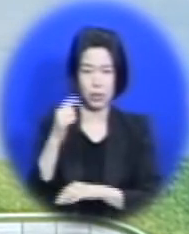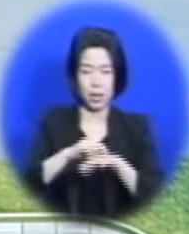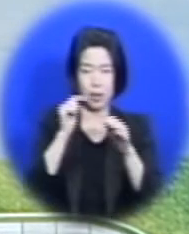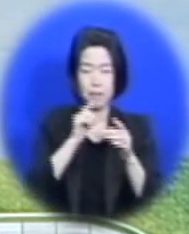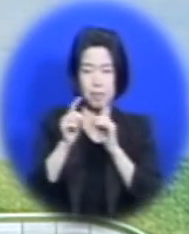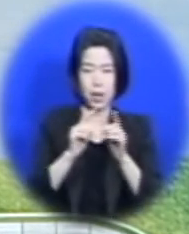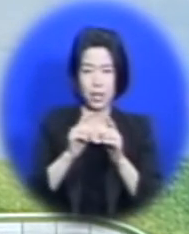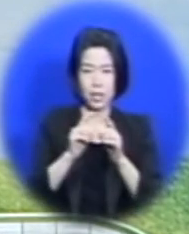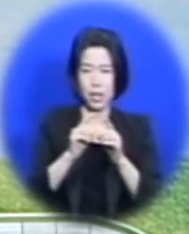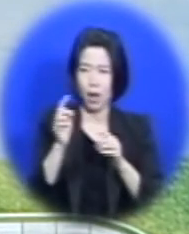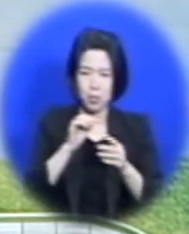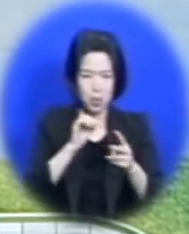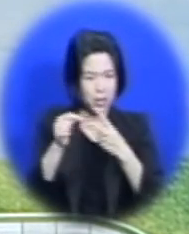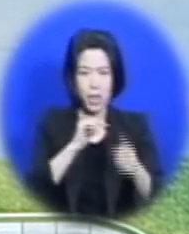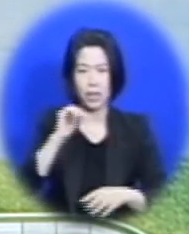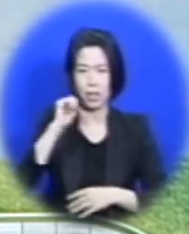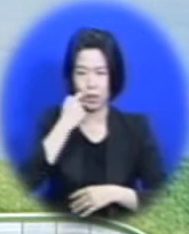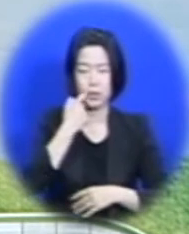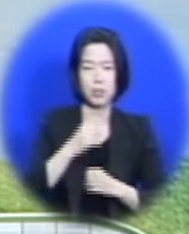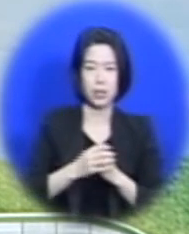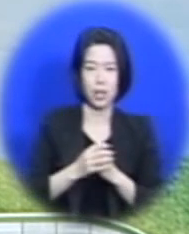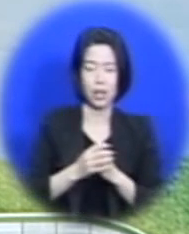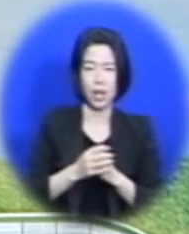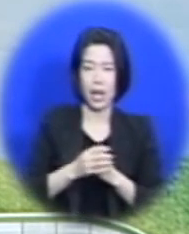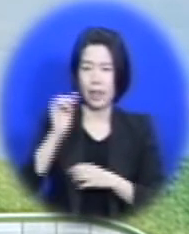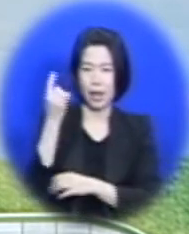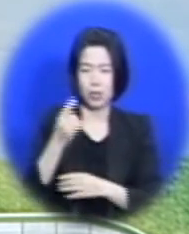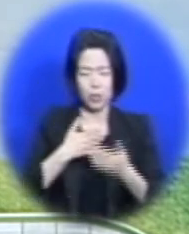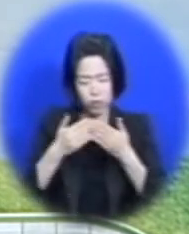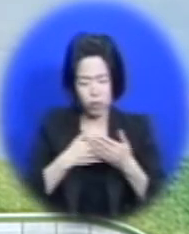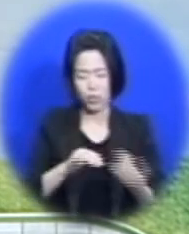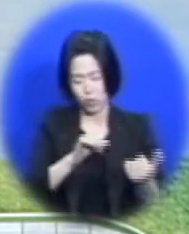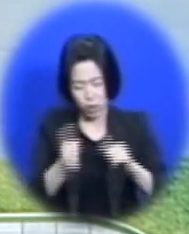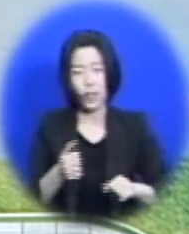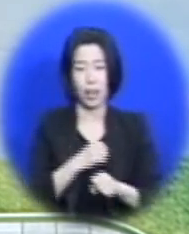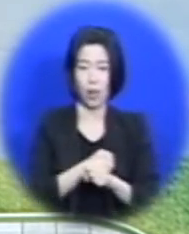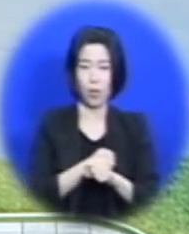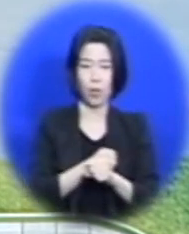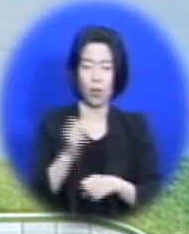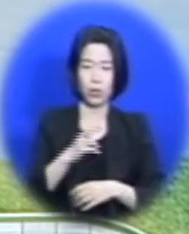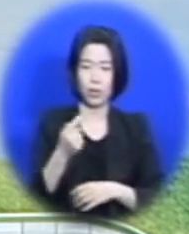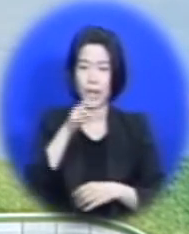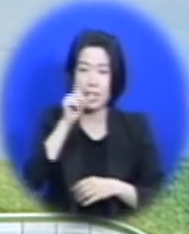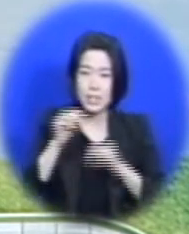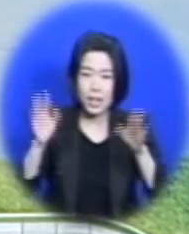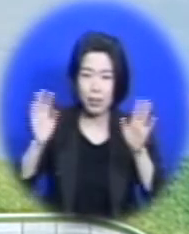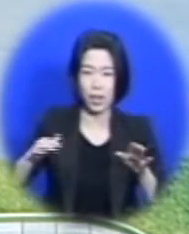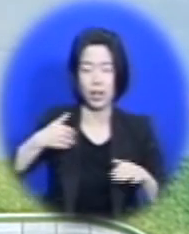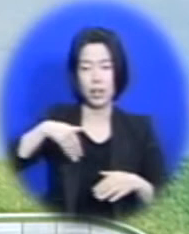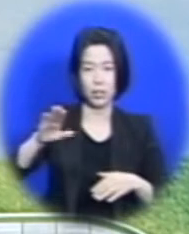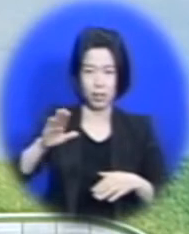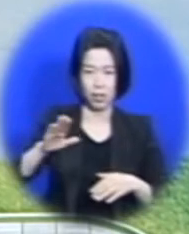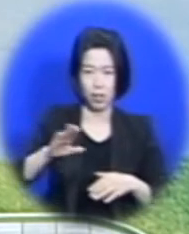종잡을 수가 없는 상황이긴 합니다. 지금 다윗이 막 두려움 때문에 두려워 죽겠다 그러고 내가 새라면 날아갔을 텐데